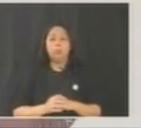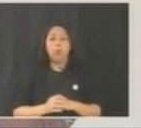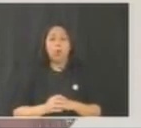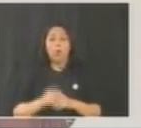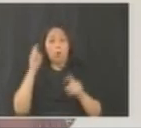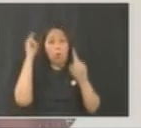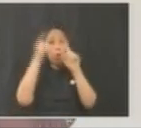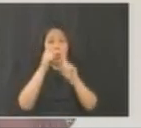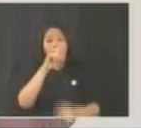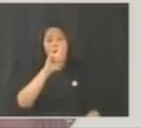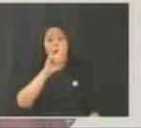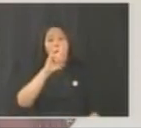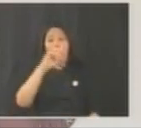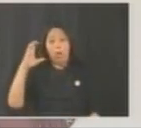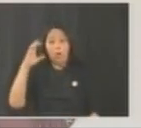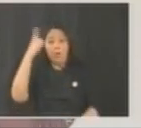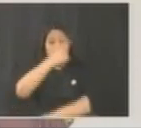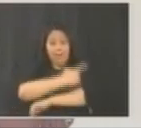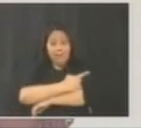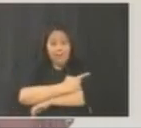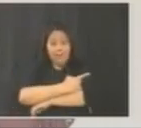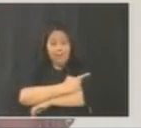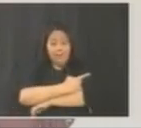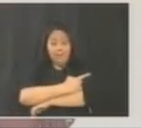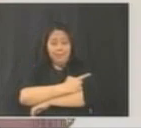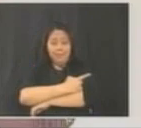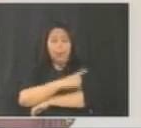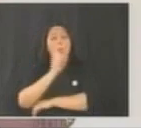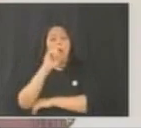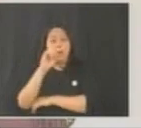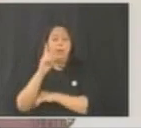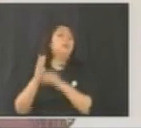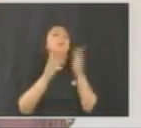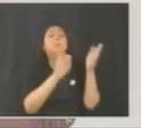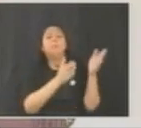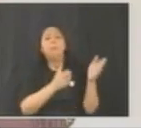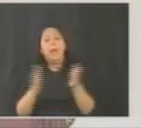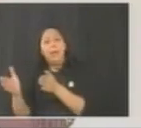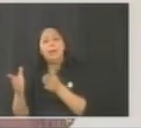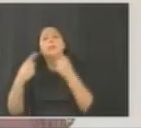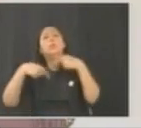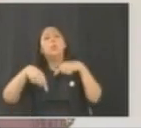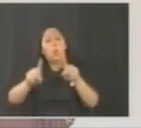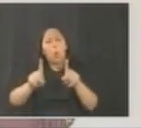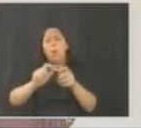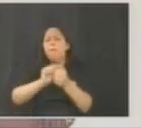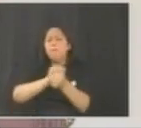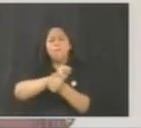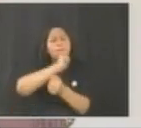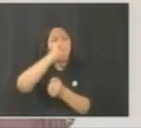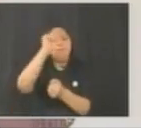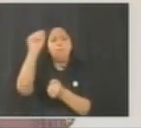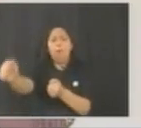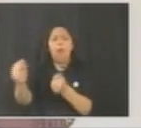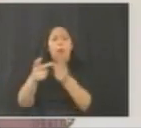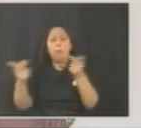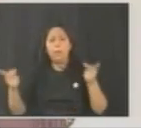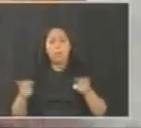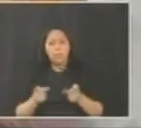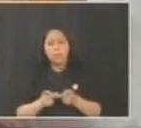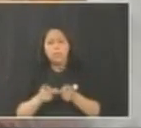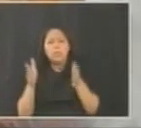100 araw, plano nating magtungo sa pinakamalalayo at pinakamaliliit na